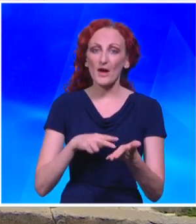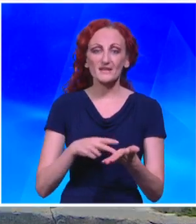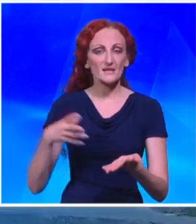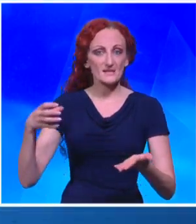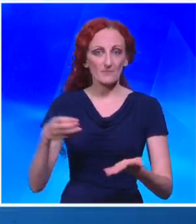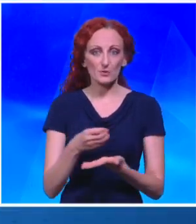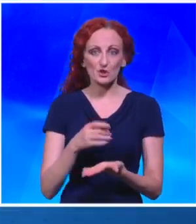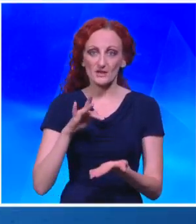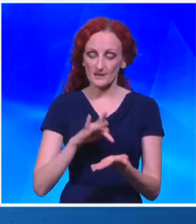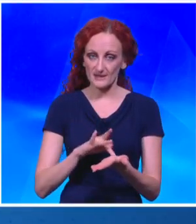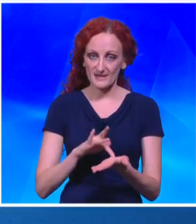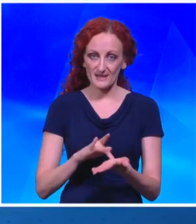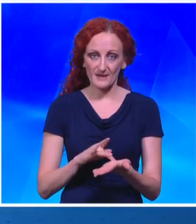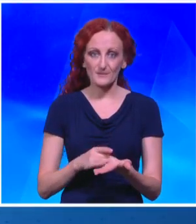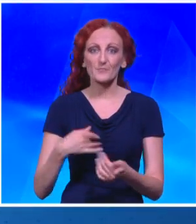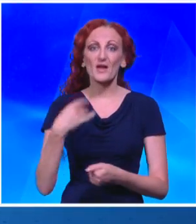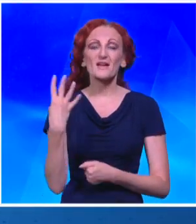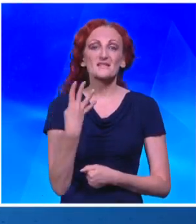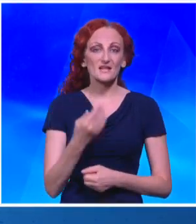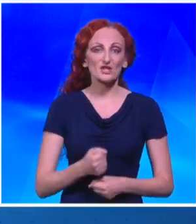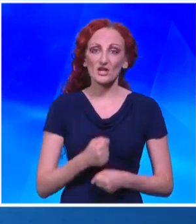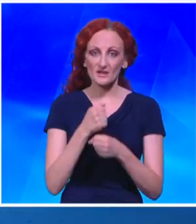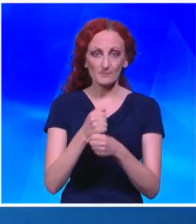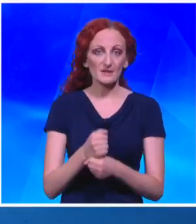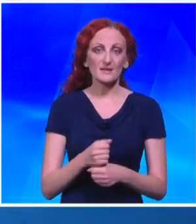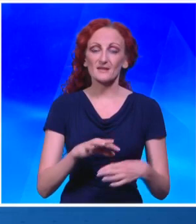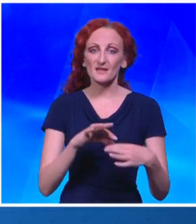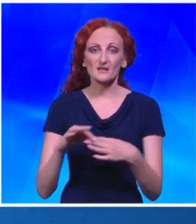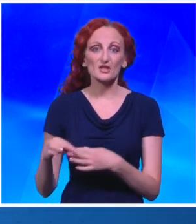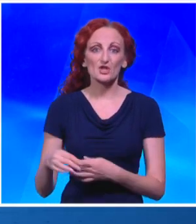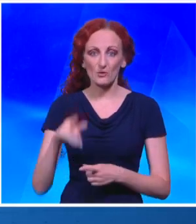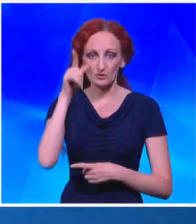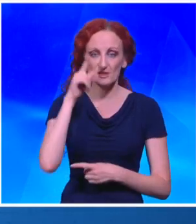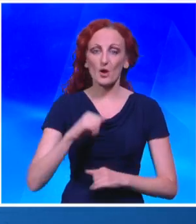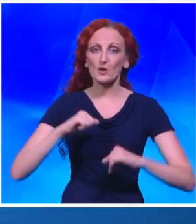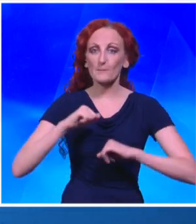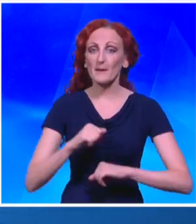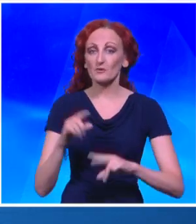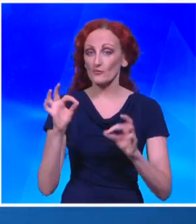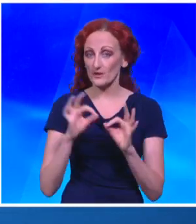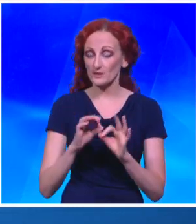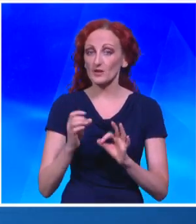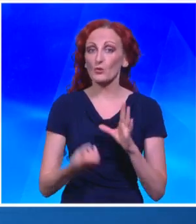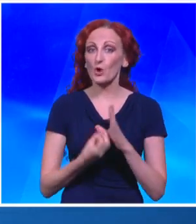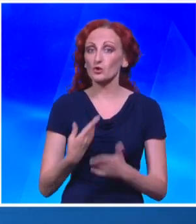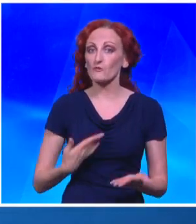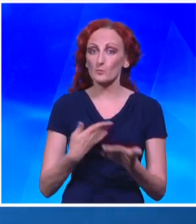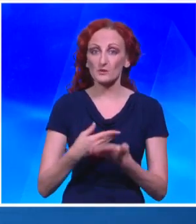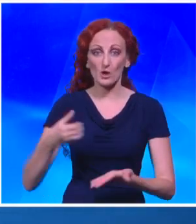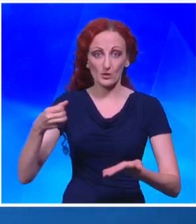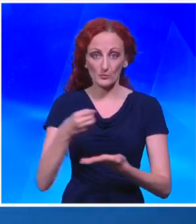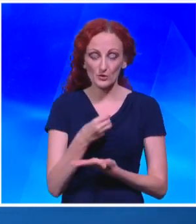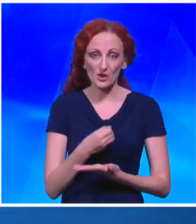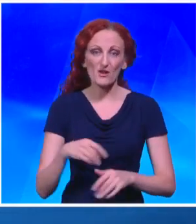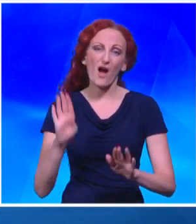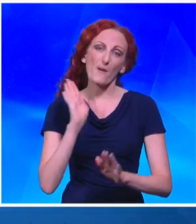Кандидатът им обясни защо. След 4 мандата начело на София, кметът Фандъкова отново предлага бюджет. Още от същото. Мръзелив,